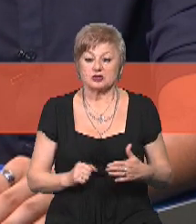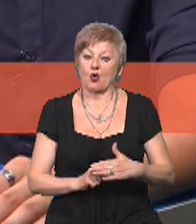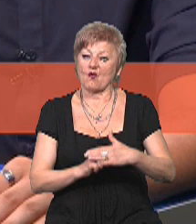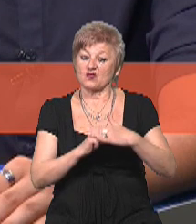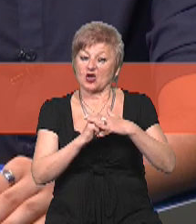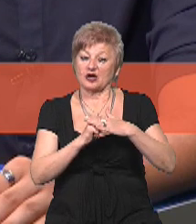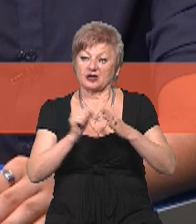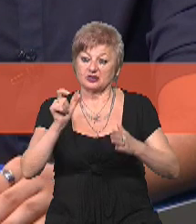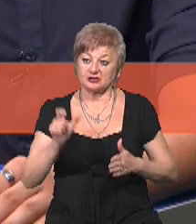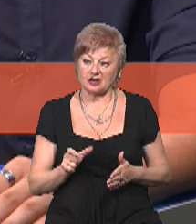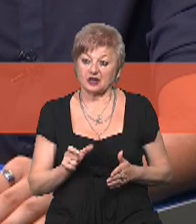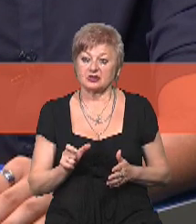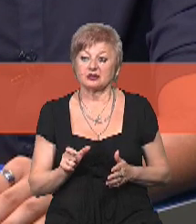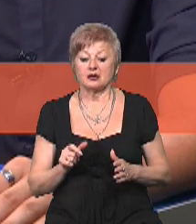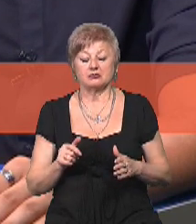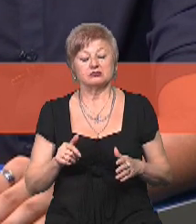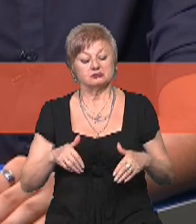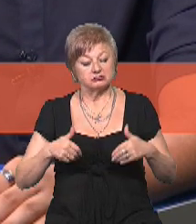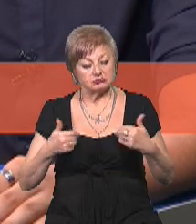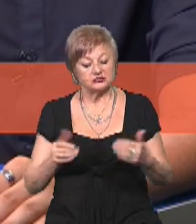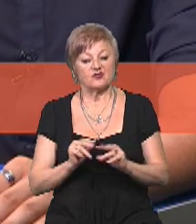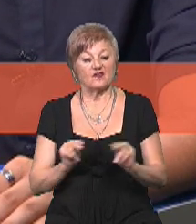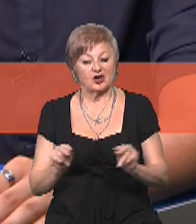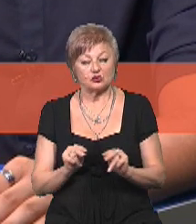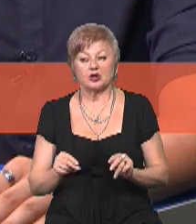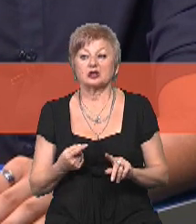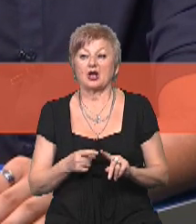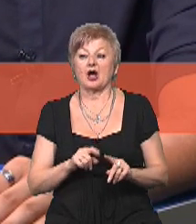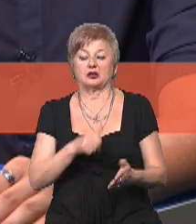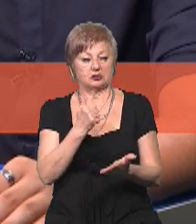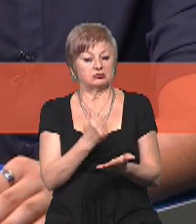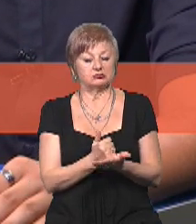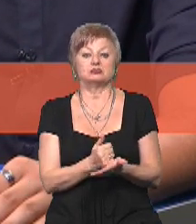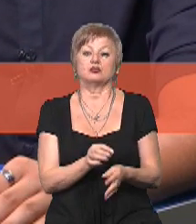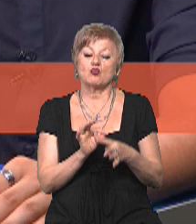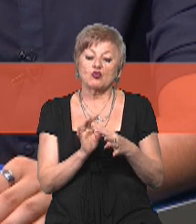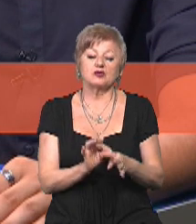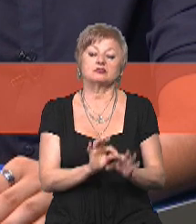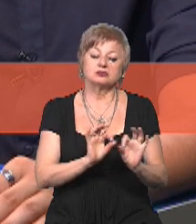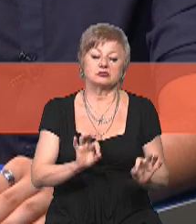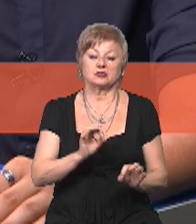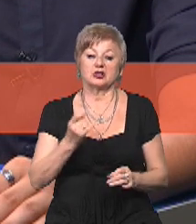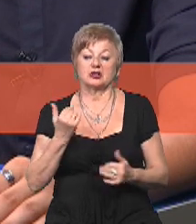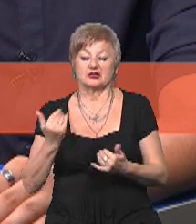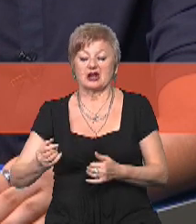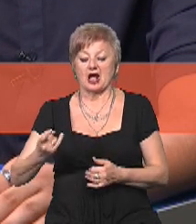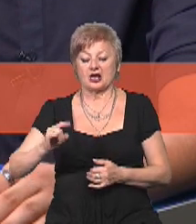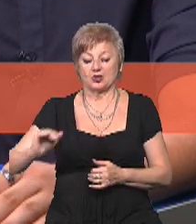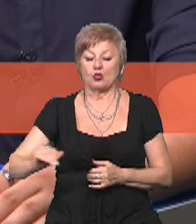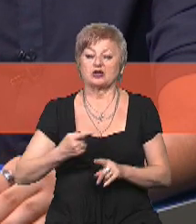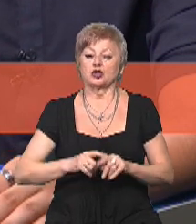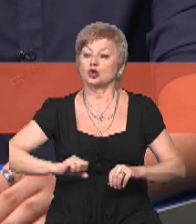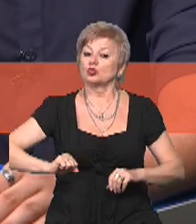авторитарна така методика викладання, а це провідник, це такий ментор, це для дитини друг.